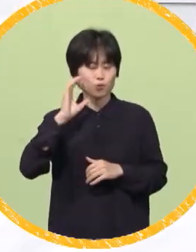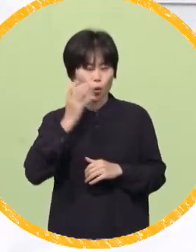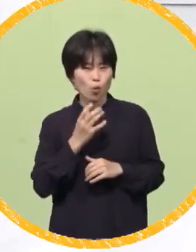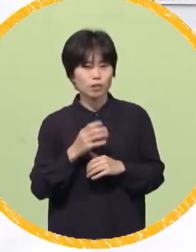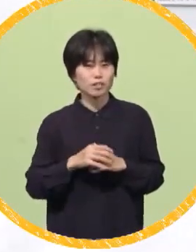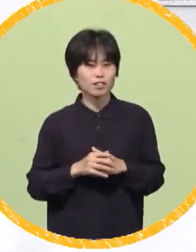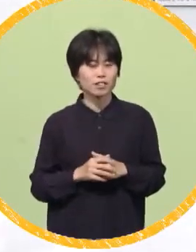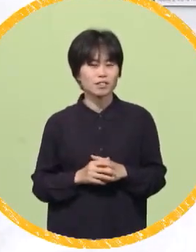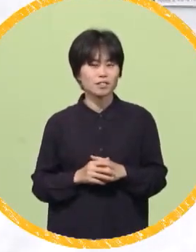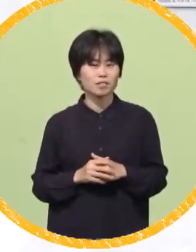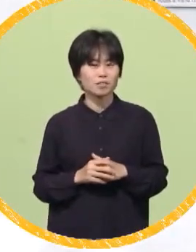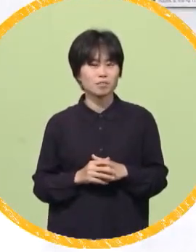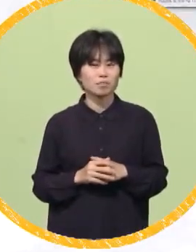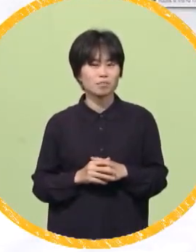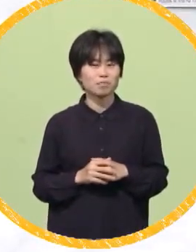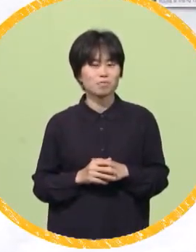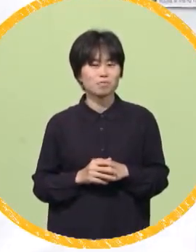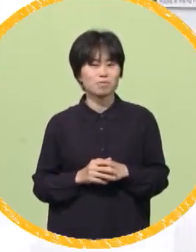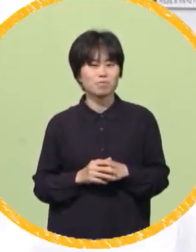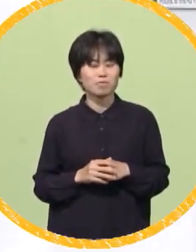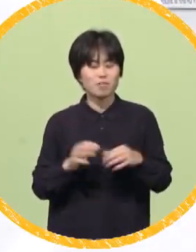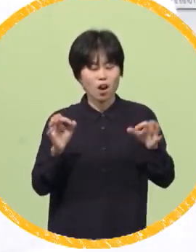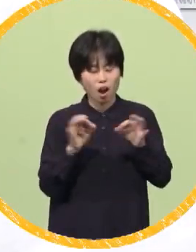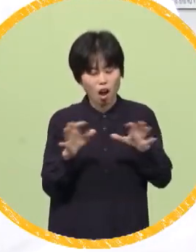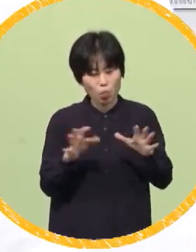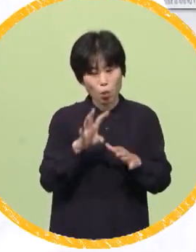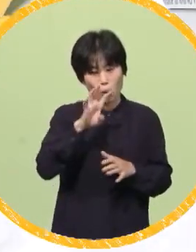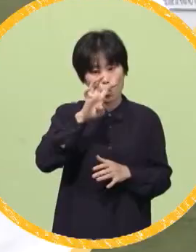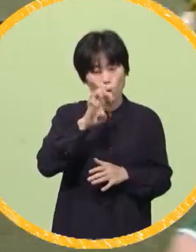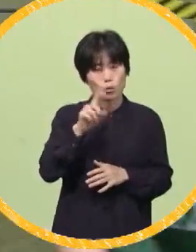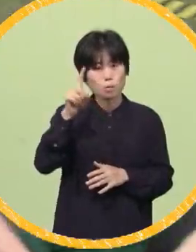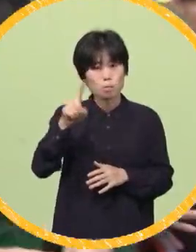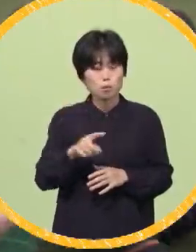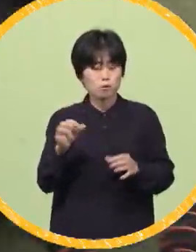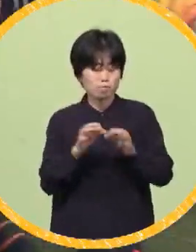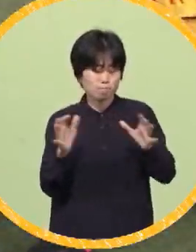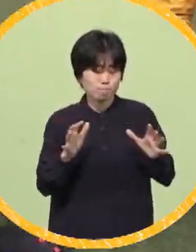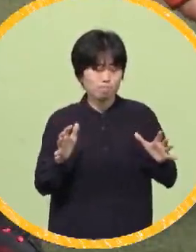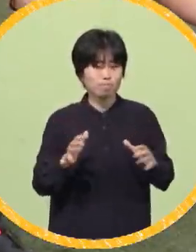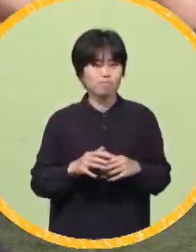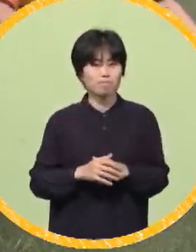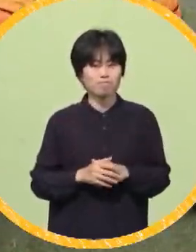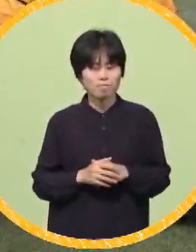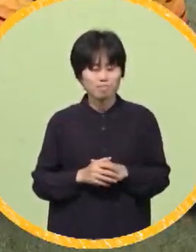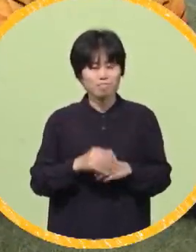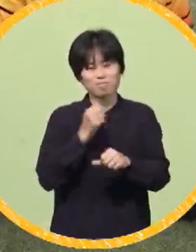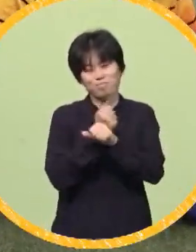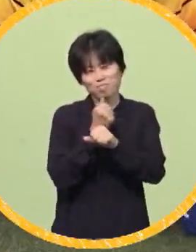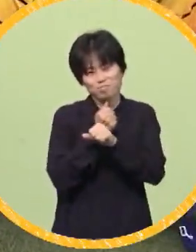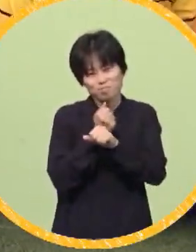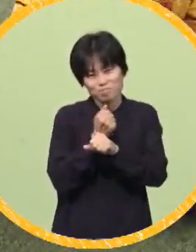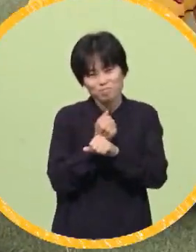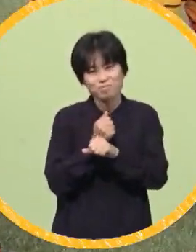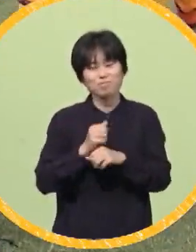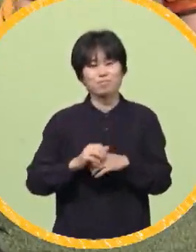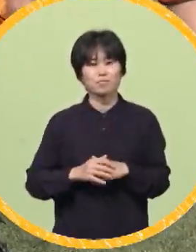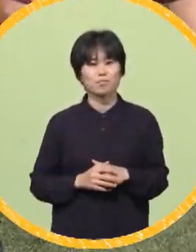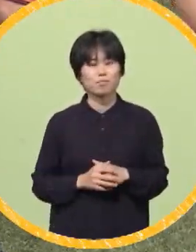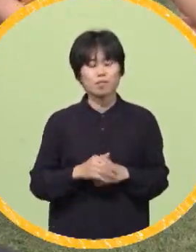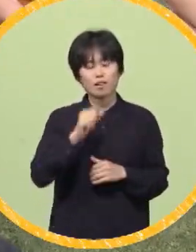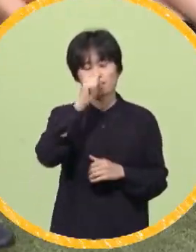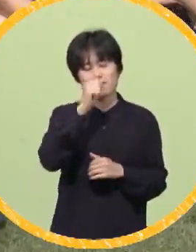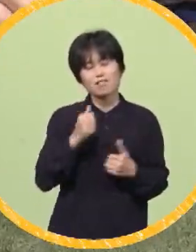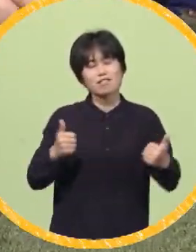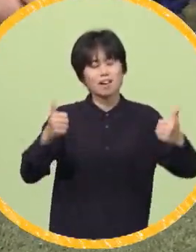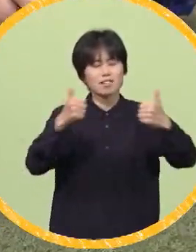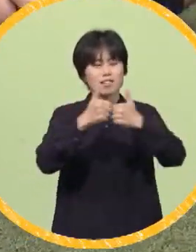ね、雨関係なく ナイスゲーム あっという間の40分でしたね、 お疲れ様でした、お疲れ様です、ありがとうございます、すいません、いい試合を見